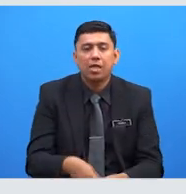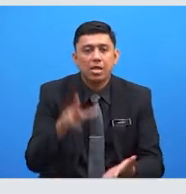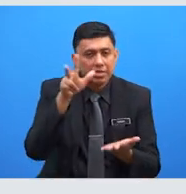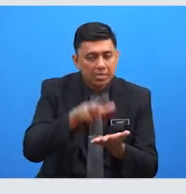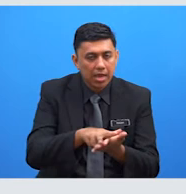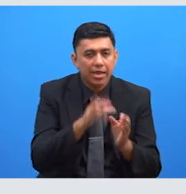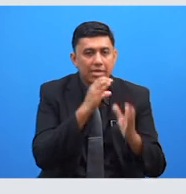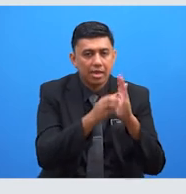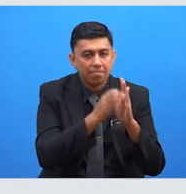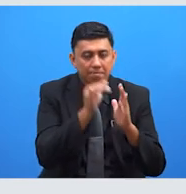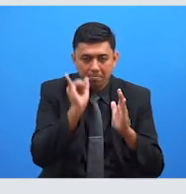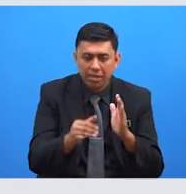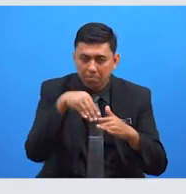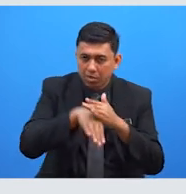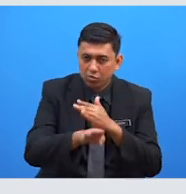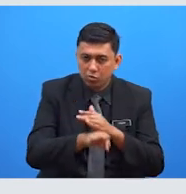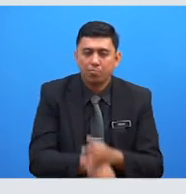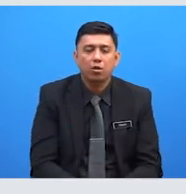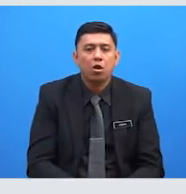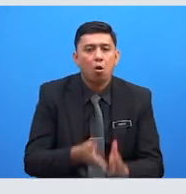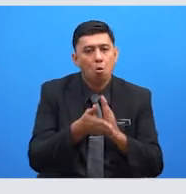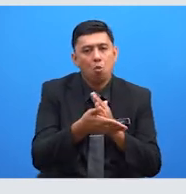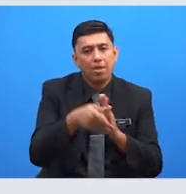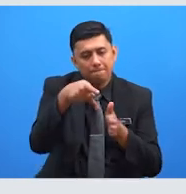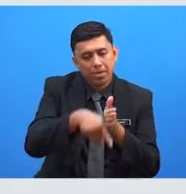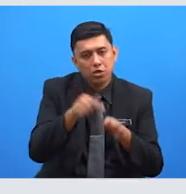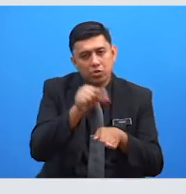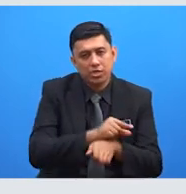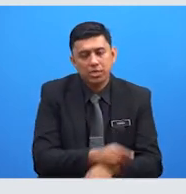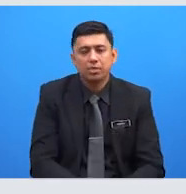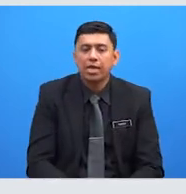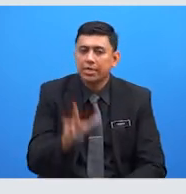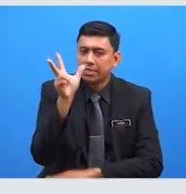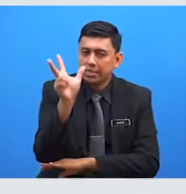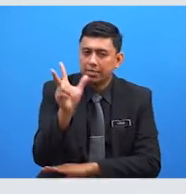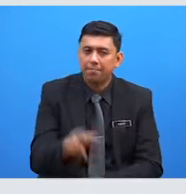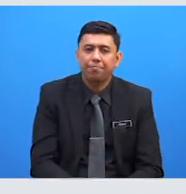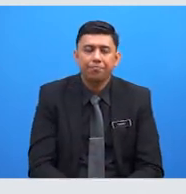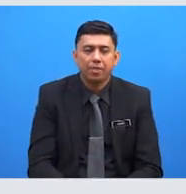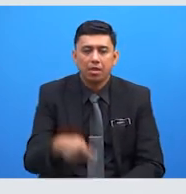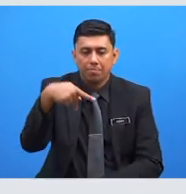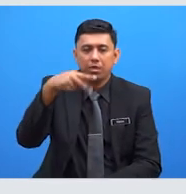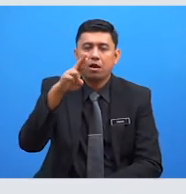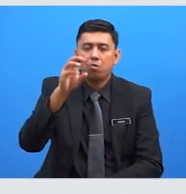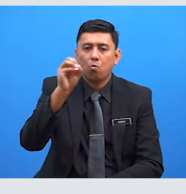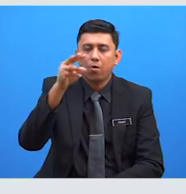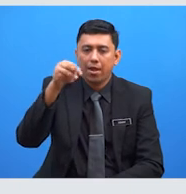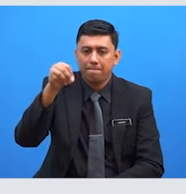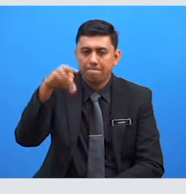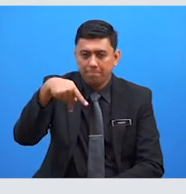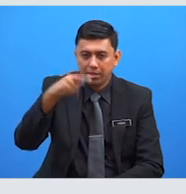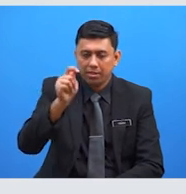untuk mengesahkan data yang dimasukkan oleh pengguna. Dan ketiga, kotak prompt